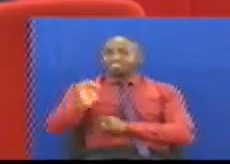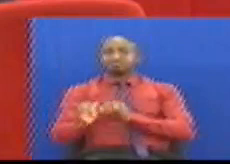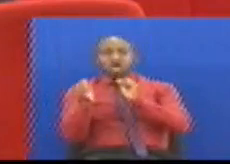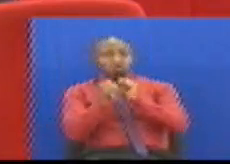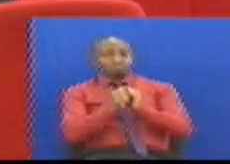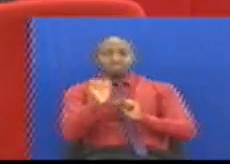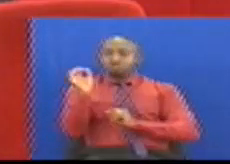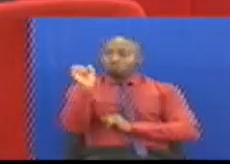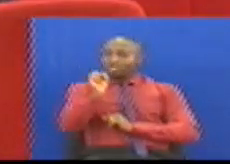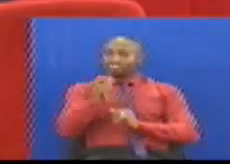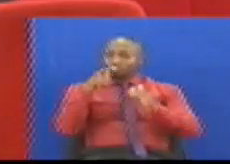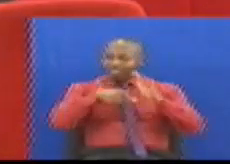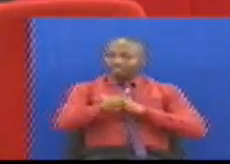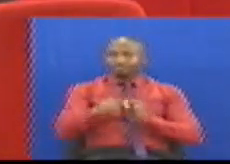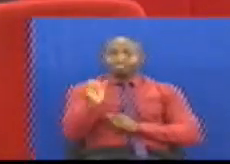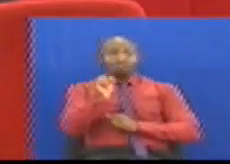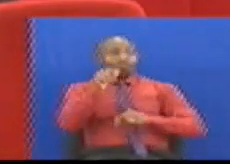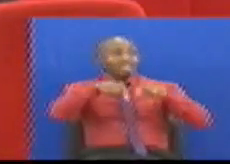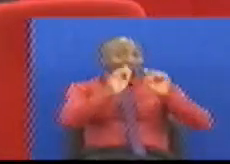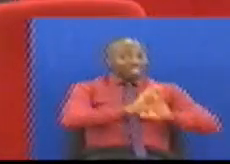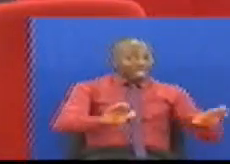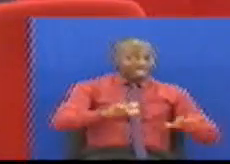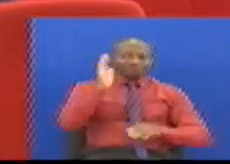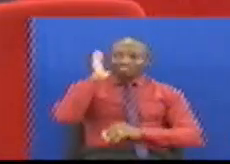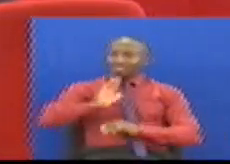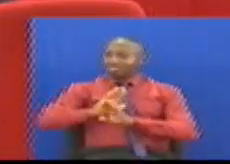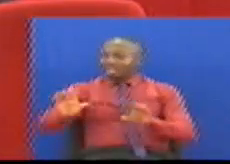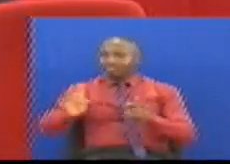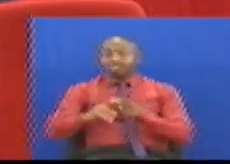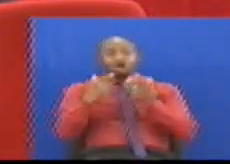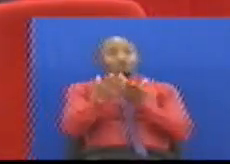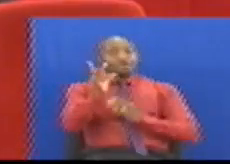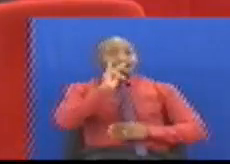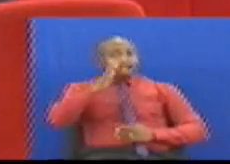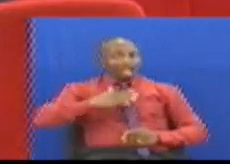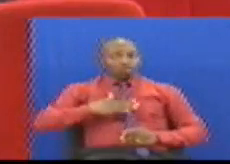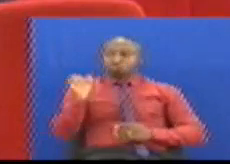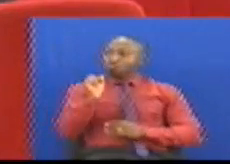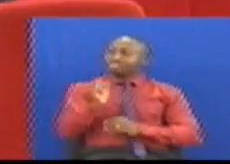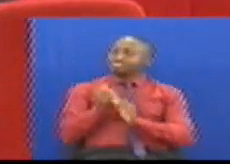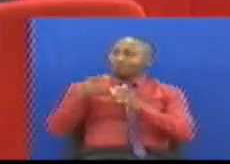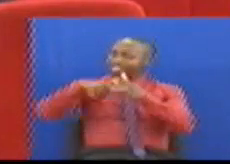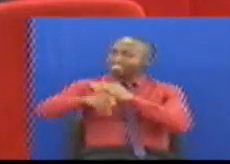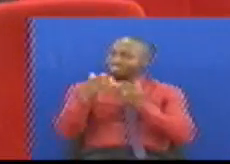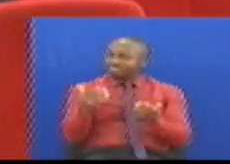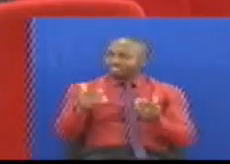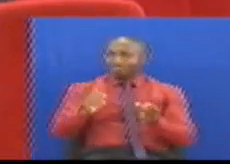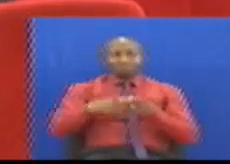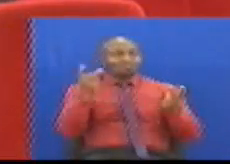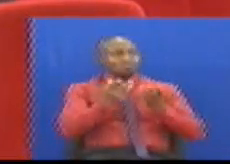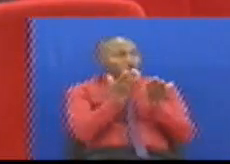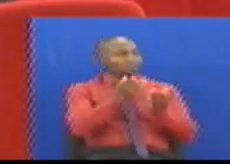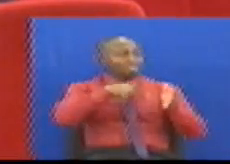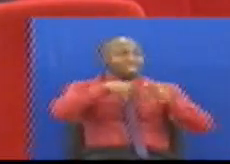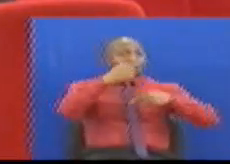wazee waingizwe sasa. Walemavu tayari, kina mama tayari, vijana tayari. Nikuombe kakaangu na wazee sasa waingie. Lakini nikuombe pia kwenye miradi